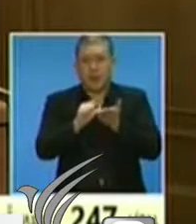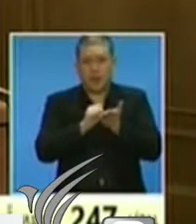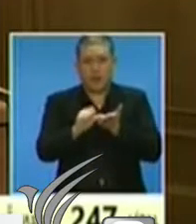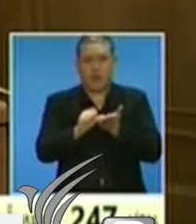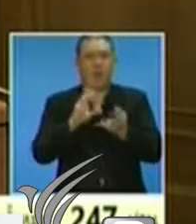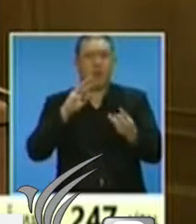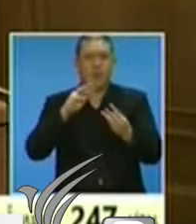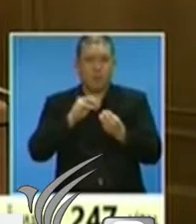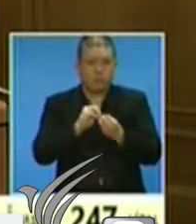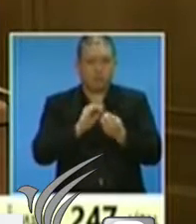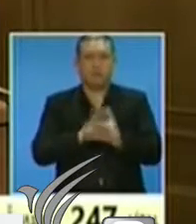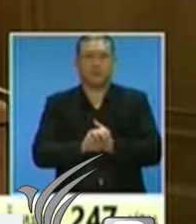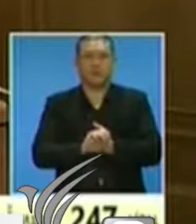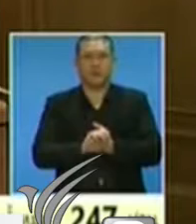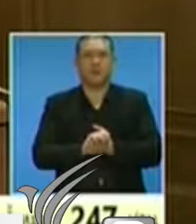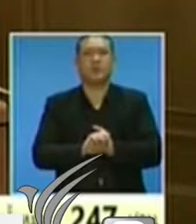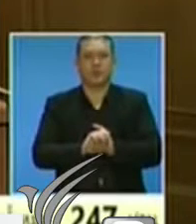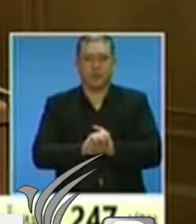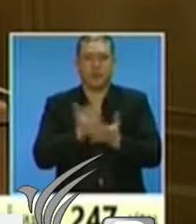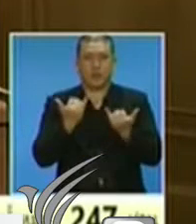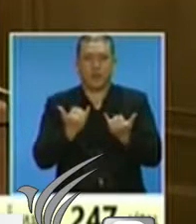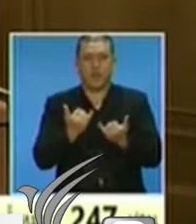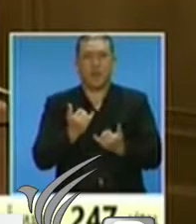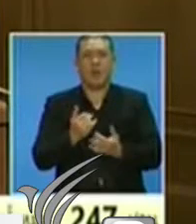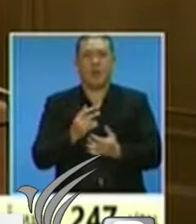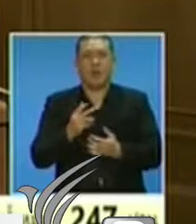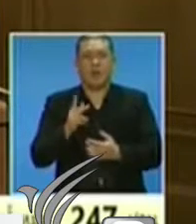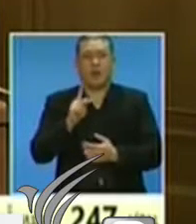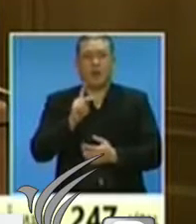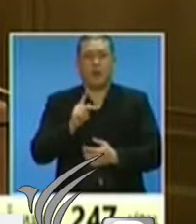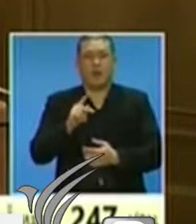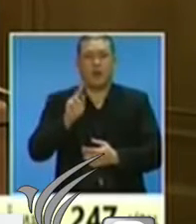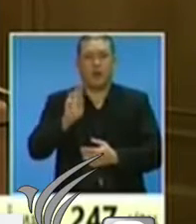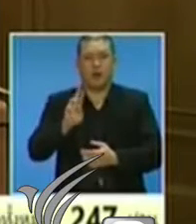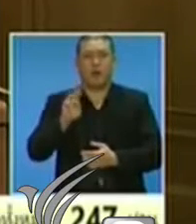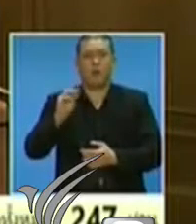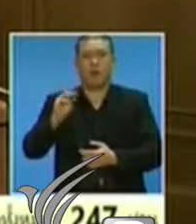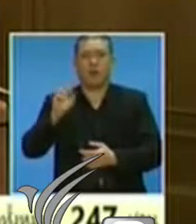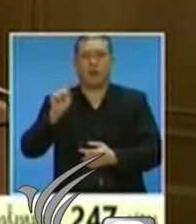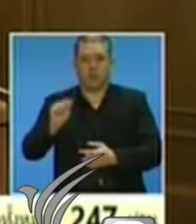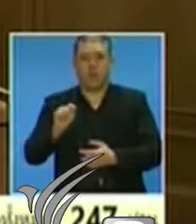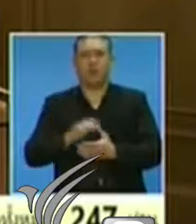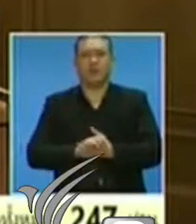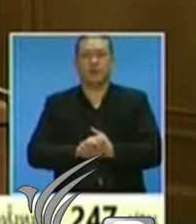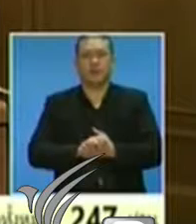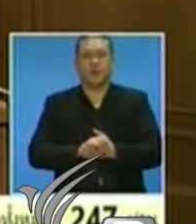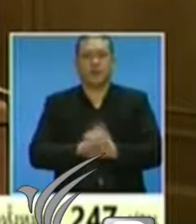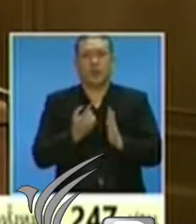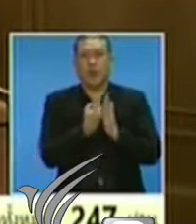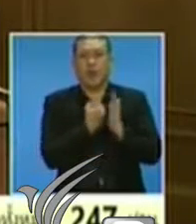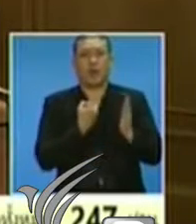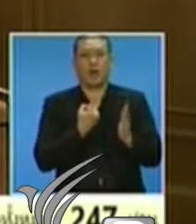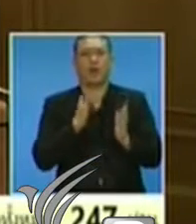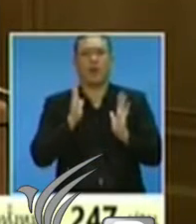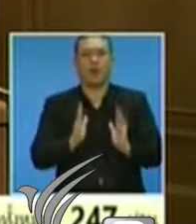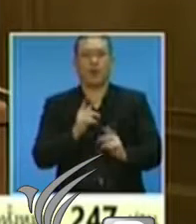ให้เหมาะสมก็จึงเป็นหน้าที่ของสภานิติบัญญัติแห่งชาติแล้วครับซึ่งเป็นผู้แทนของปวงชนชาวไทยจ